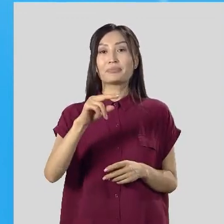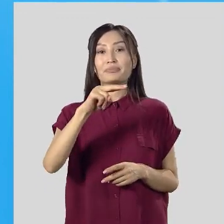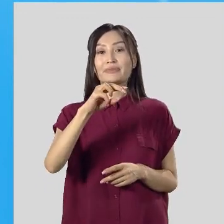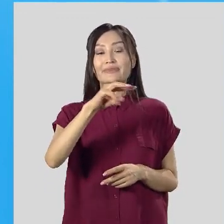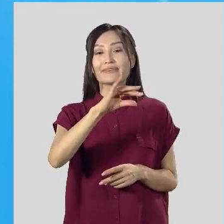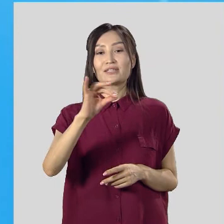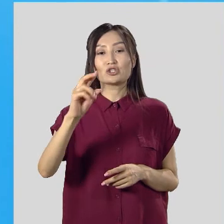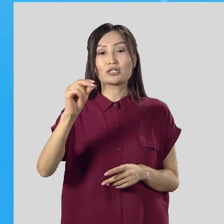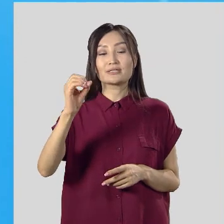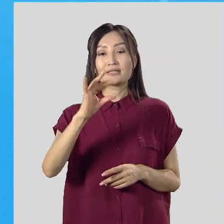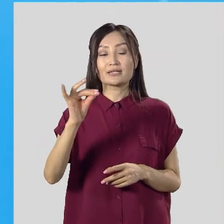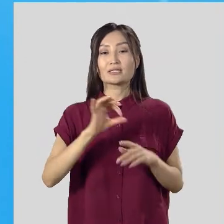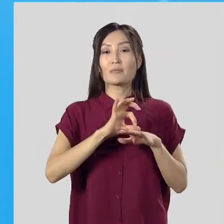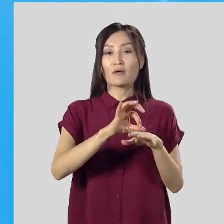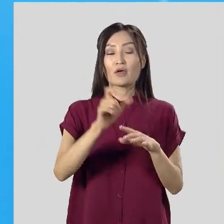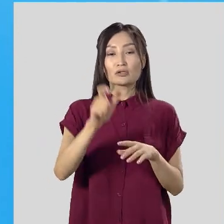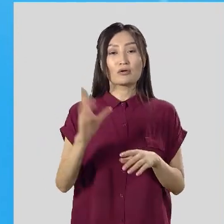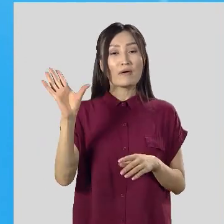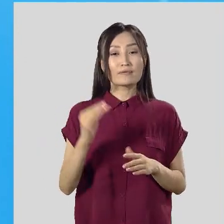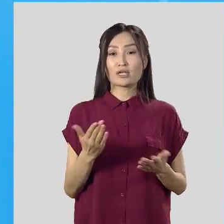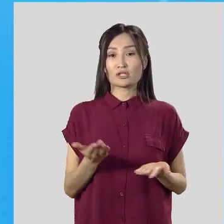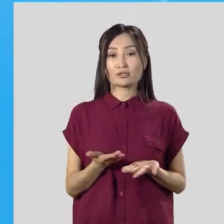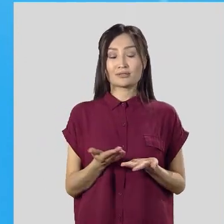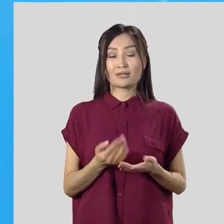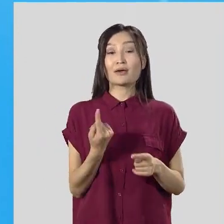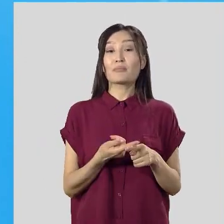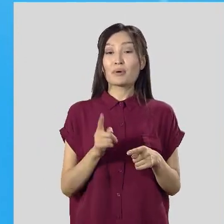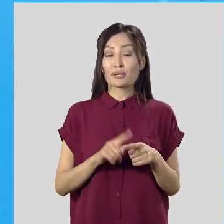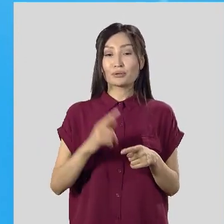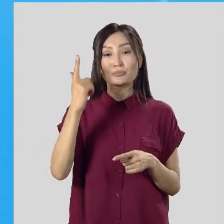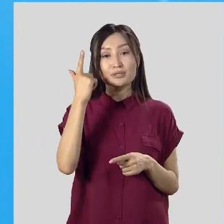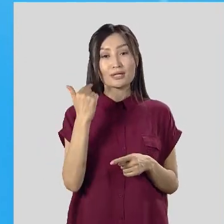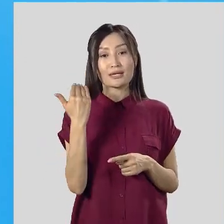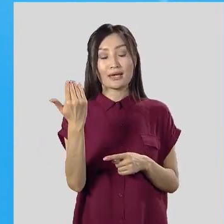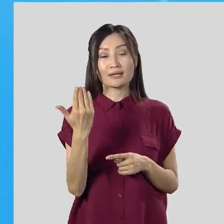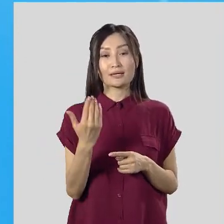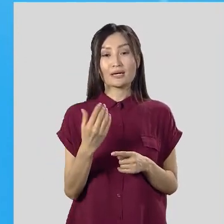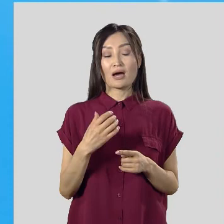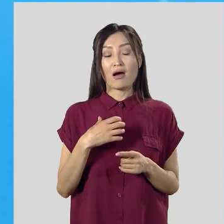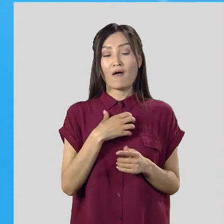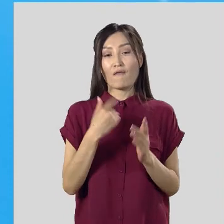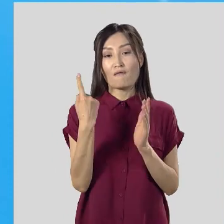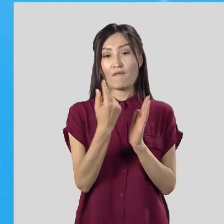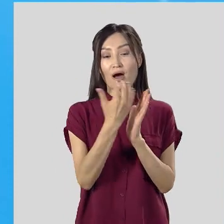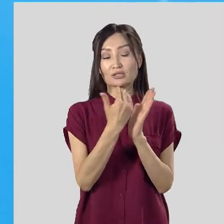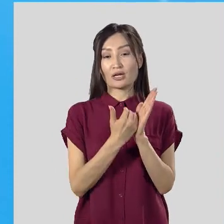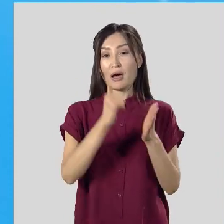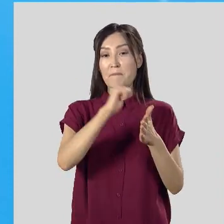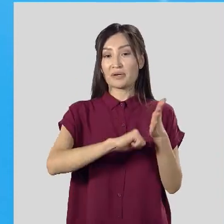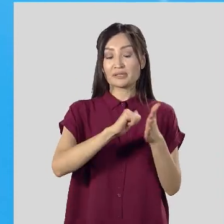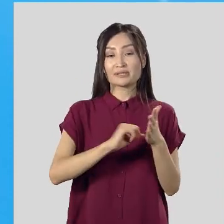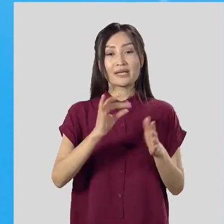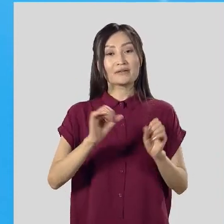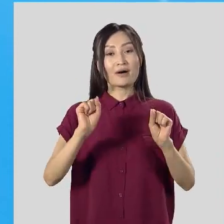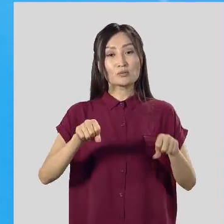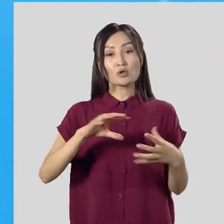иллюзии сопровождают человека в течение всей жизни, поэтому знание их основных видов, причин и